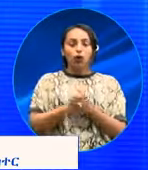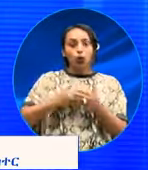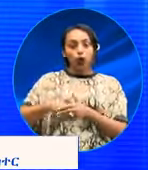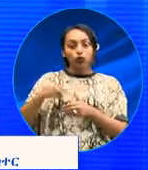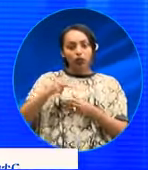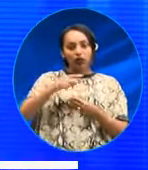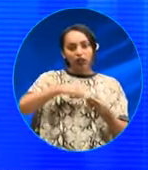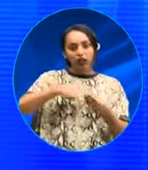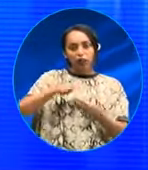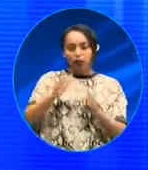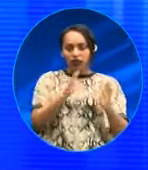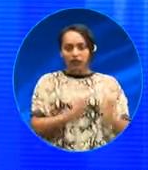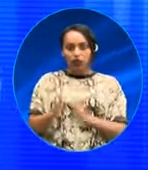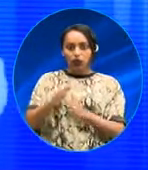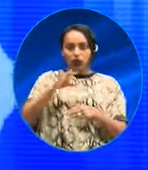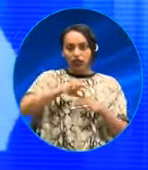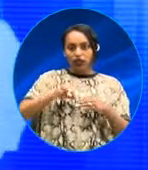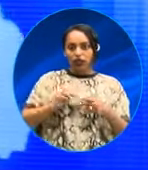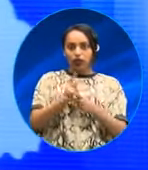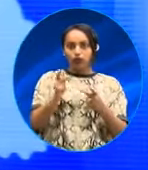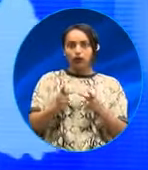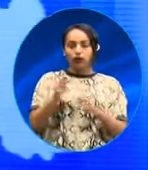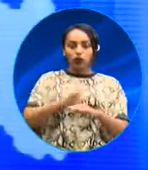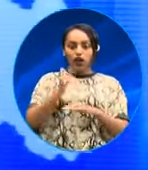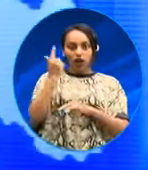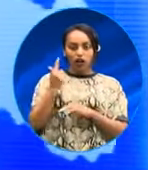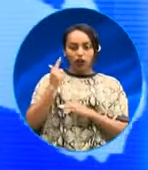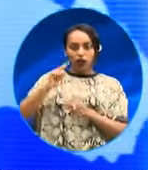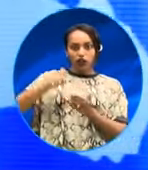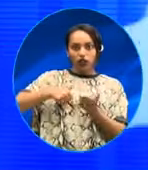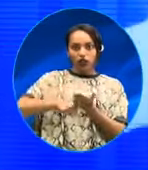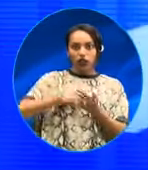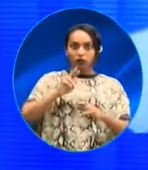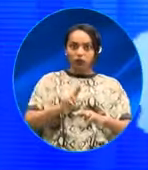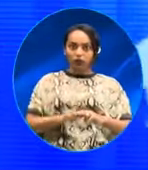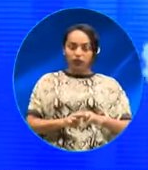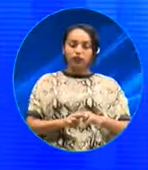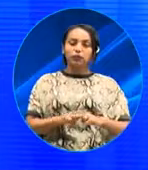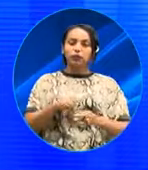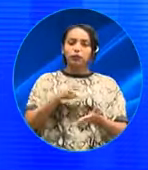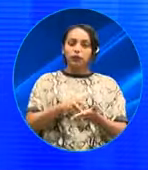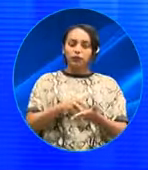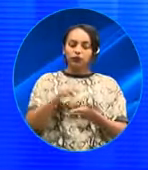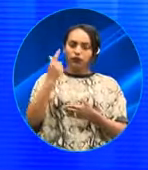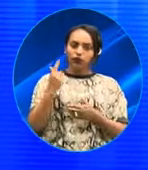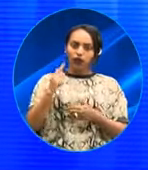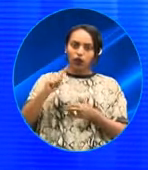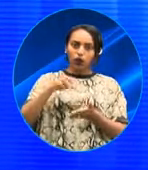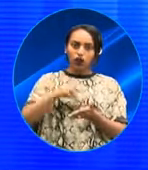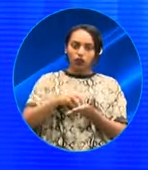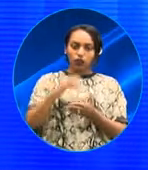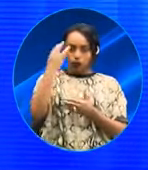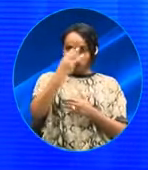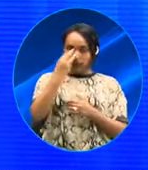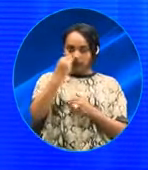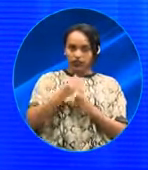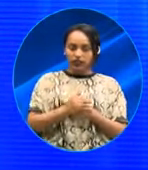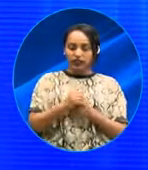ወጥቶ በየአካባቢው በተዘጋጁ የተከላ ስፍራዎች ላይ አረንጓዴ አሻራውን በማኖር ከተማውን አረንጓዴ ከተማውን